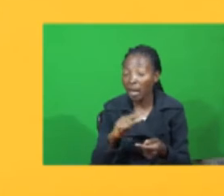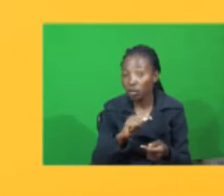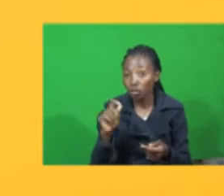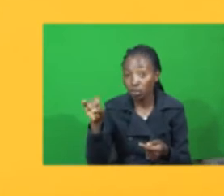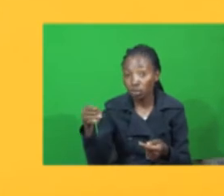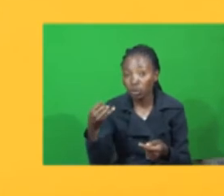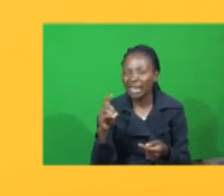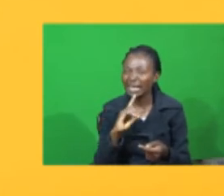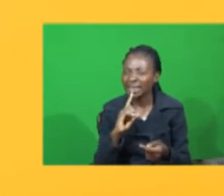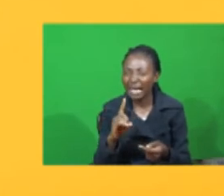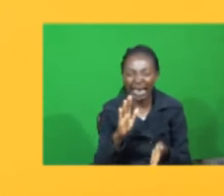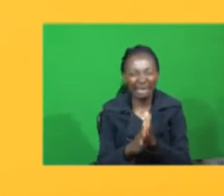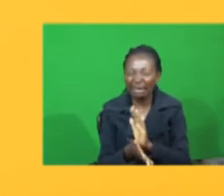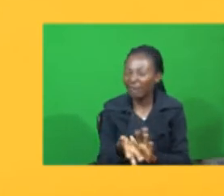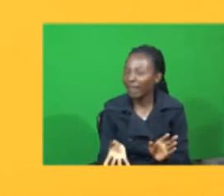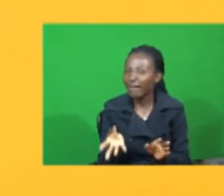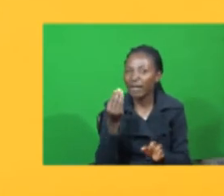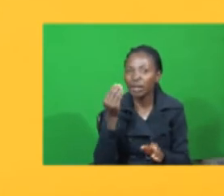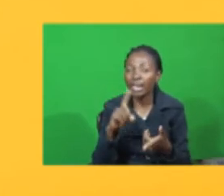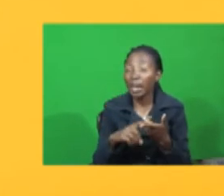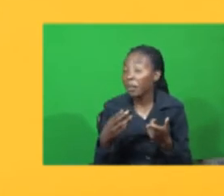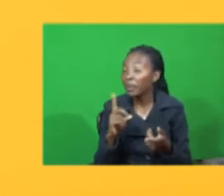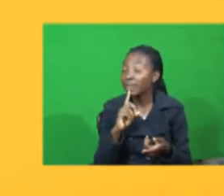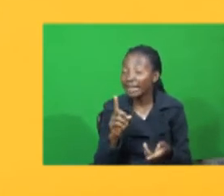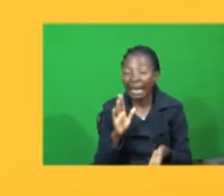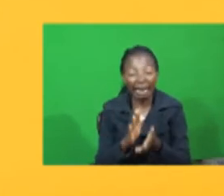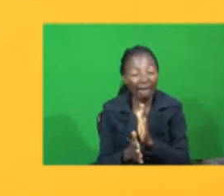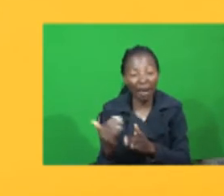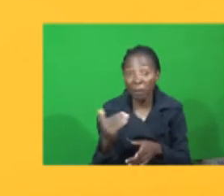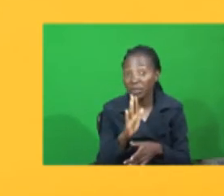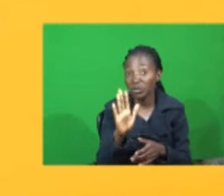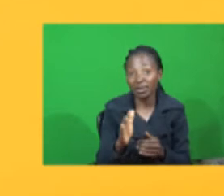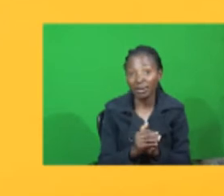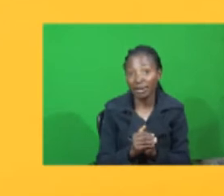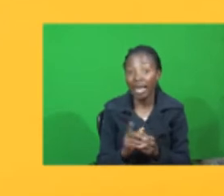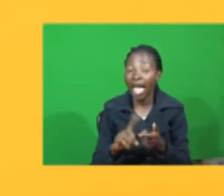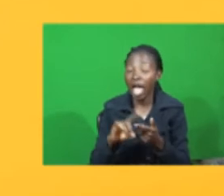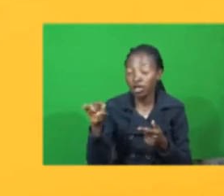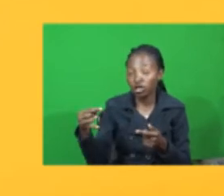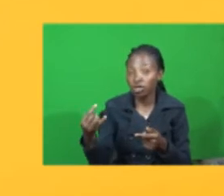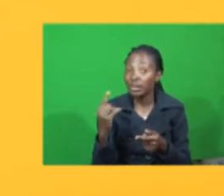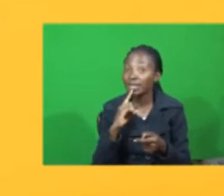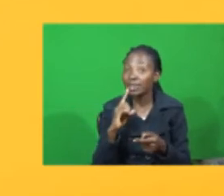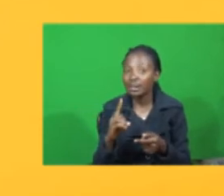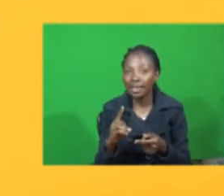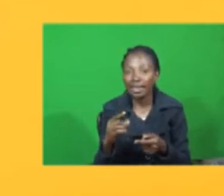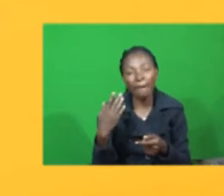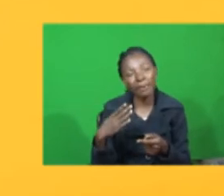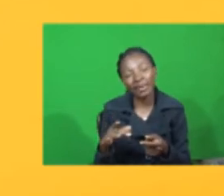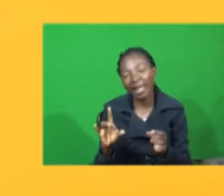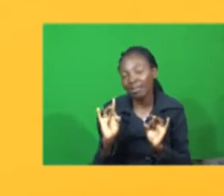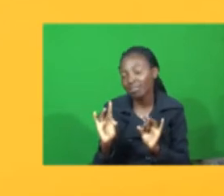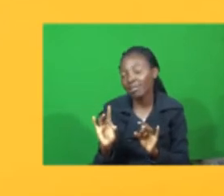akati handina kumuwana na vanhu voko vati kwakanga kusina chifeve pano ipapo Judha akati ngazvitore